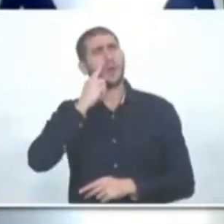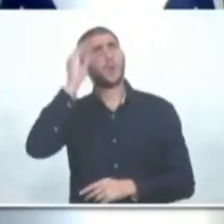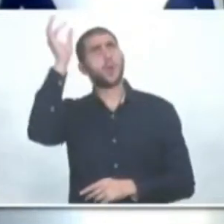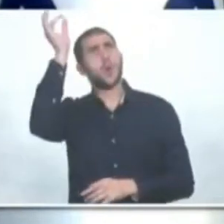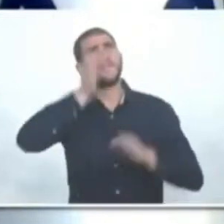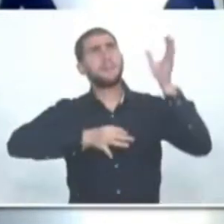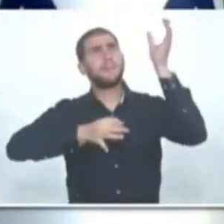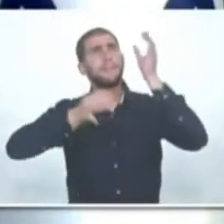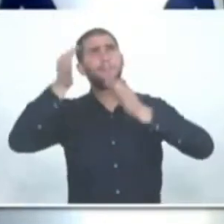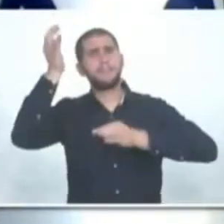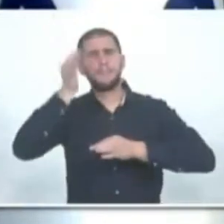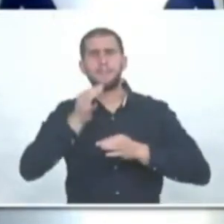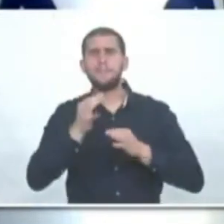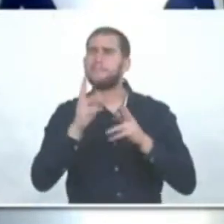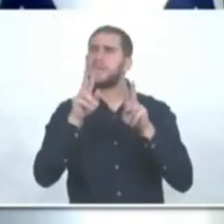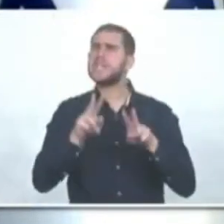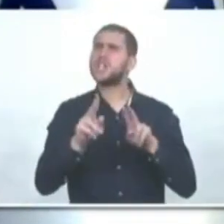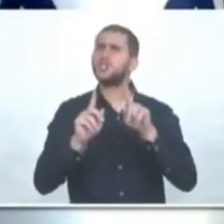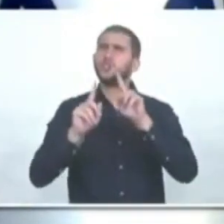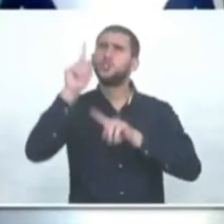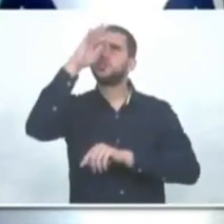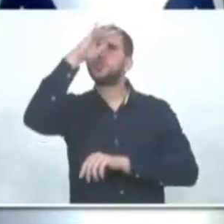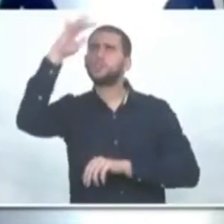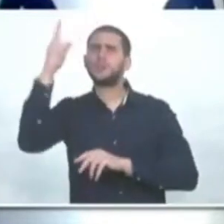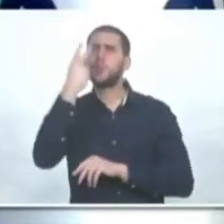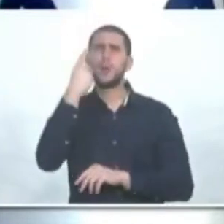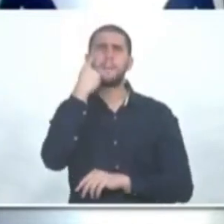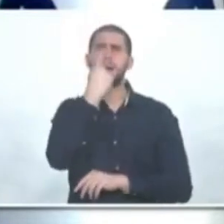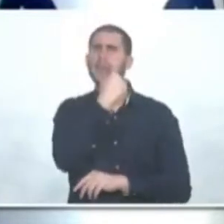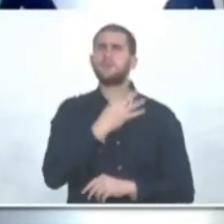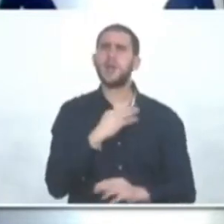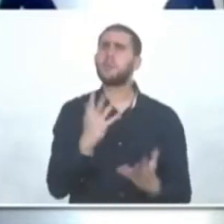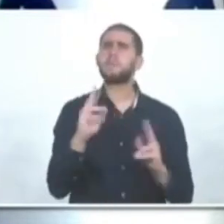נופל. מה יש שם מעבר למה שרואות העיניים?